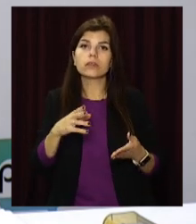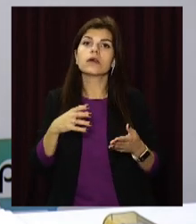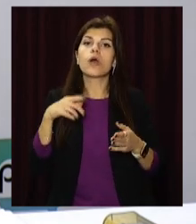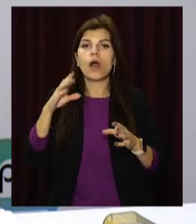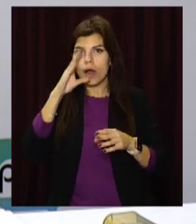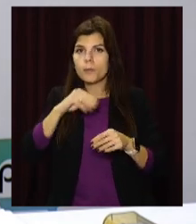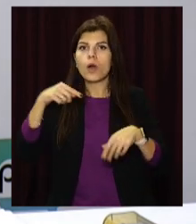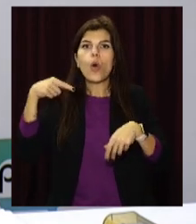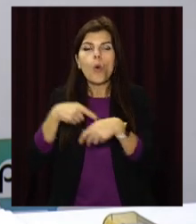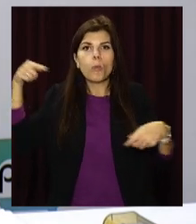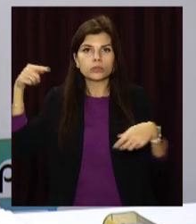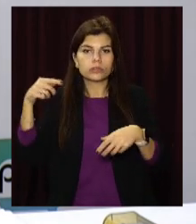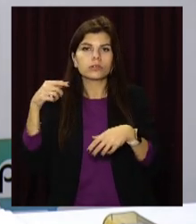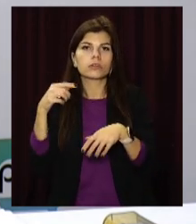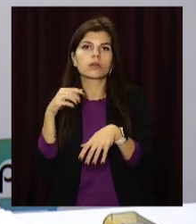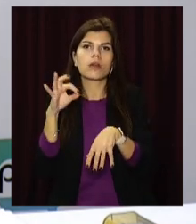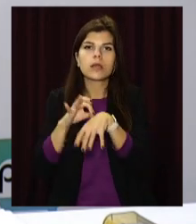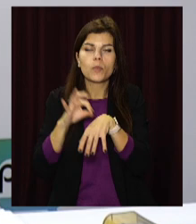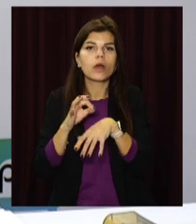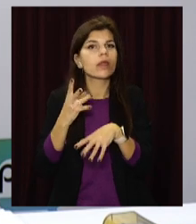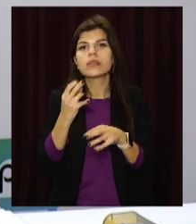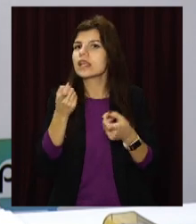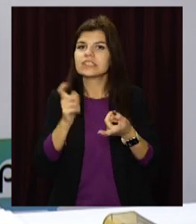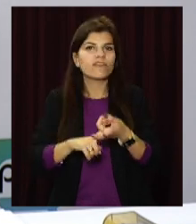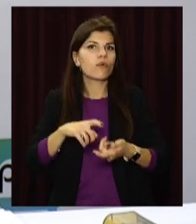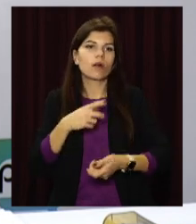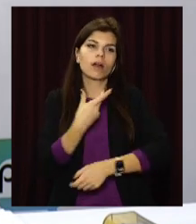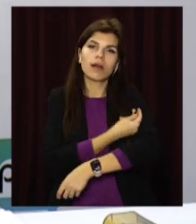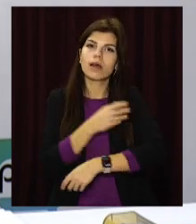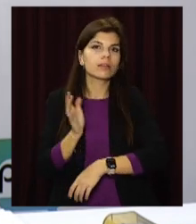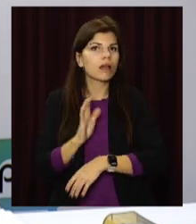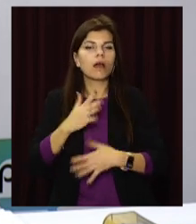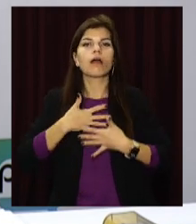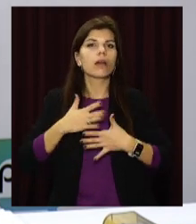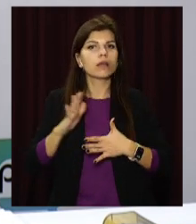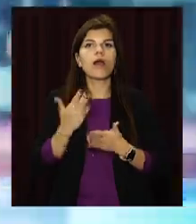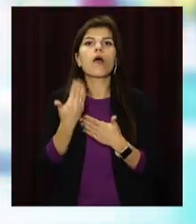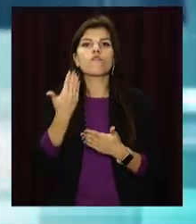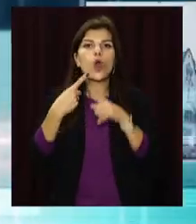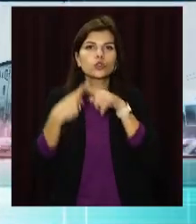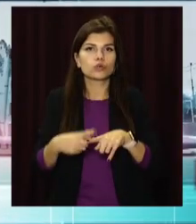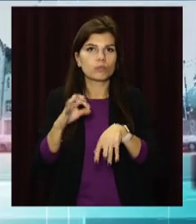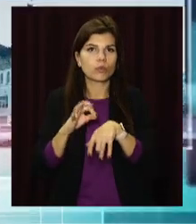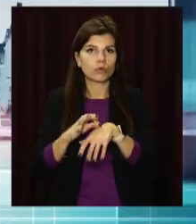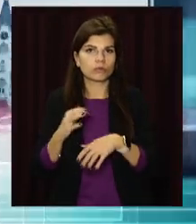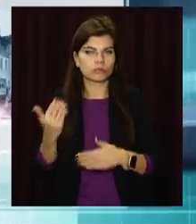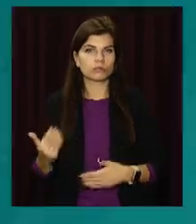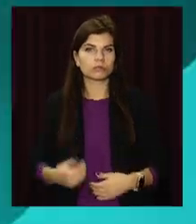не связанное как бы непосредственно от пневмонии, кислорода не хватает.